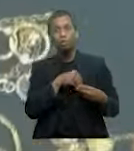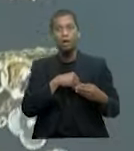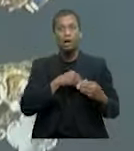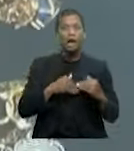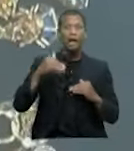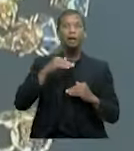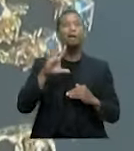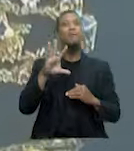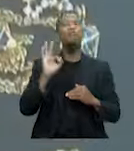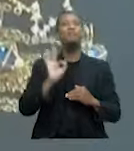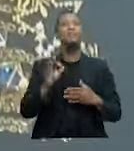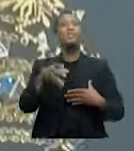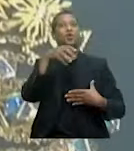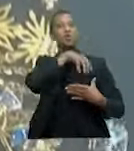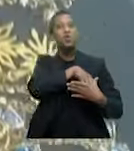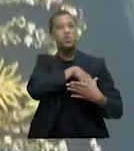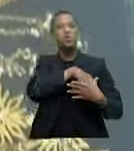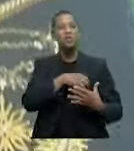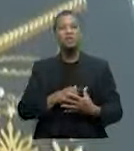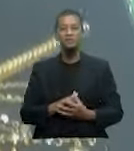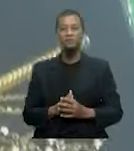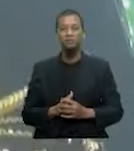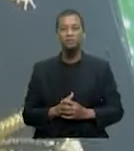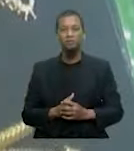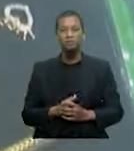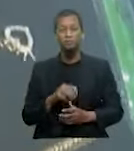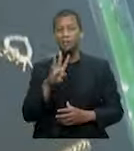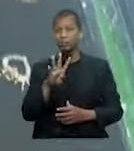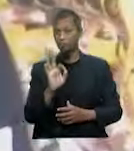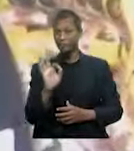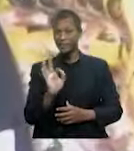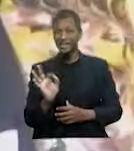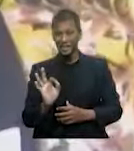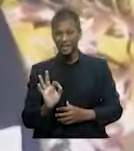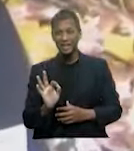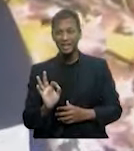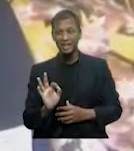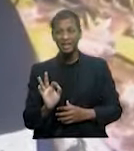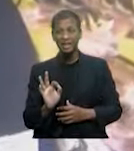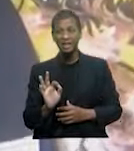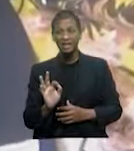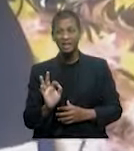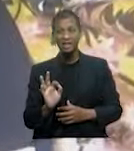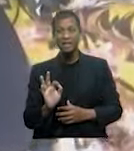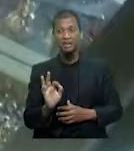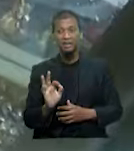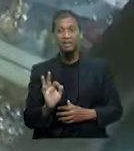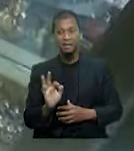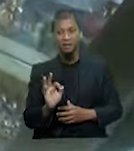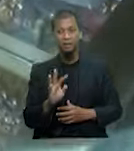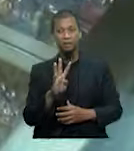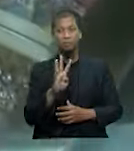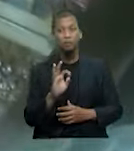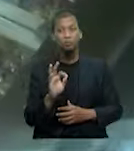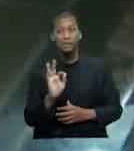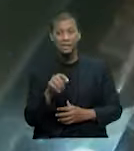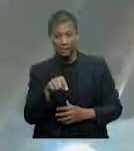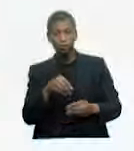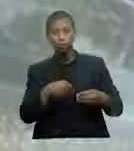emas dengan kadar 8 dan 9 karat atau 40% dijual Rp450 hingga Rp550.000 per gram.